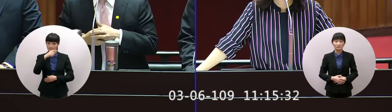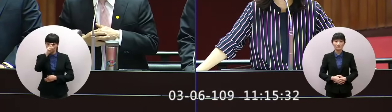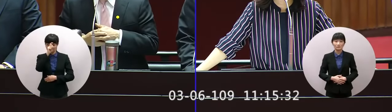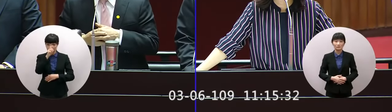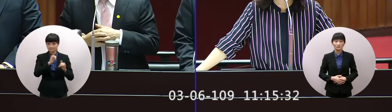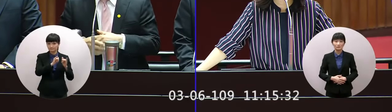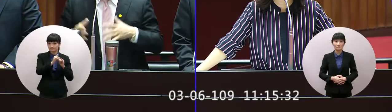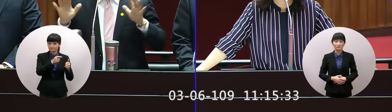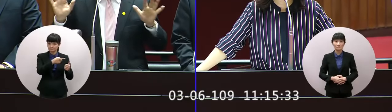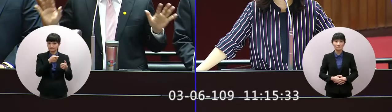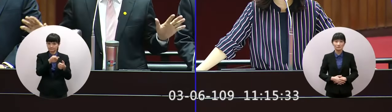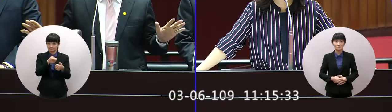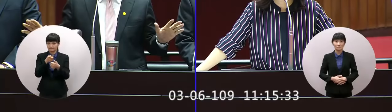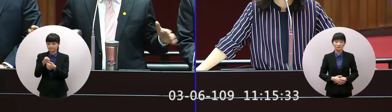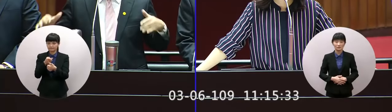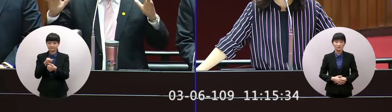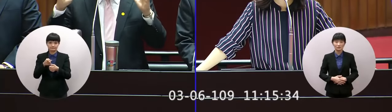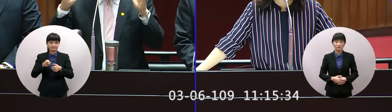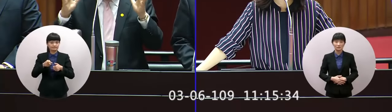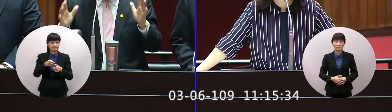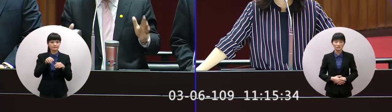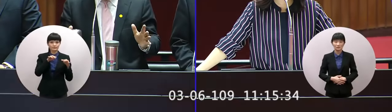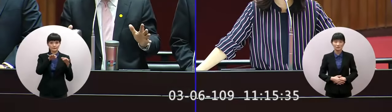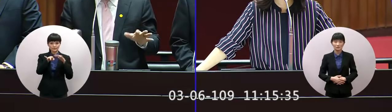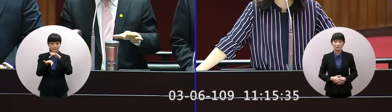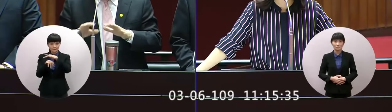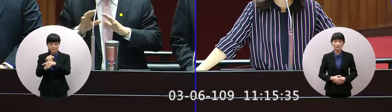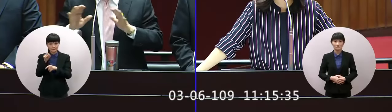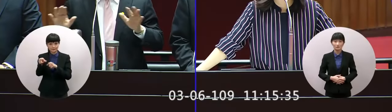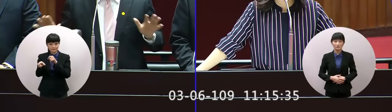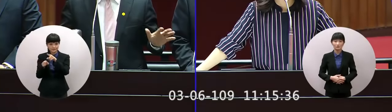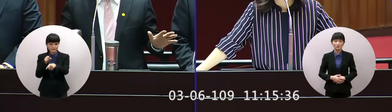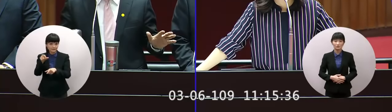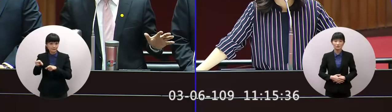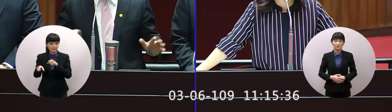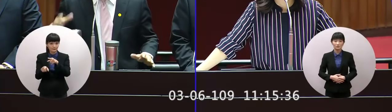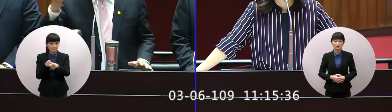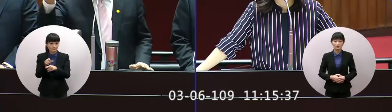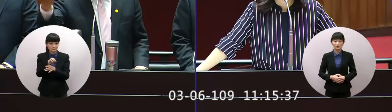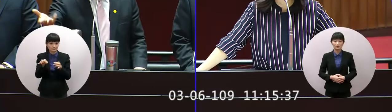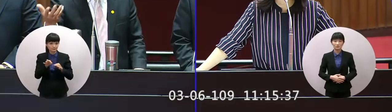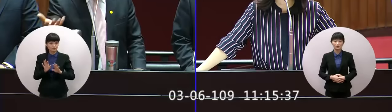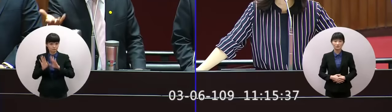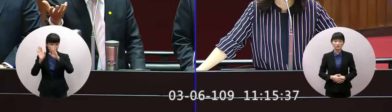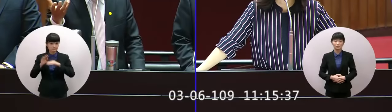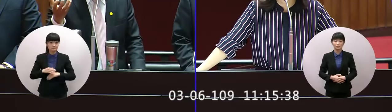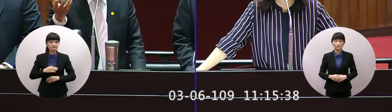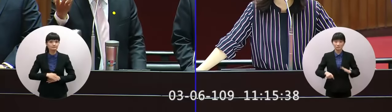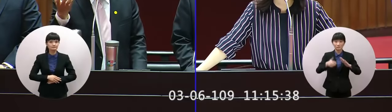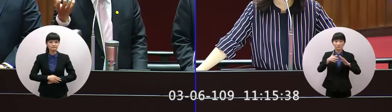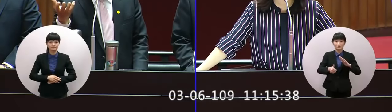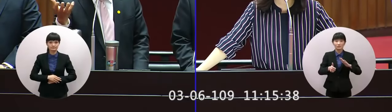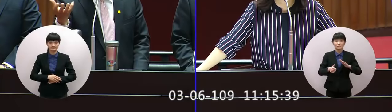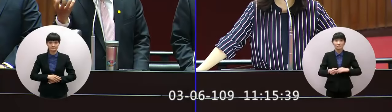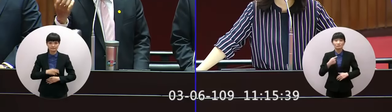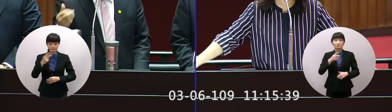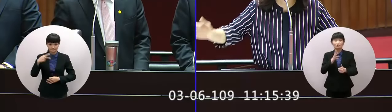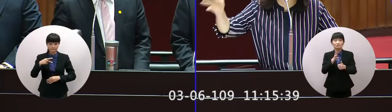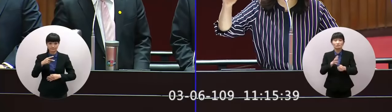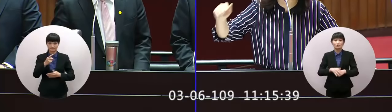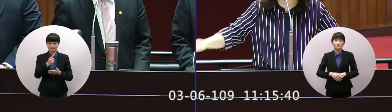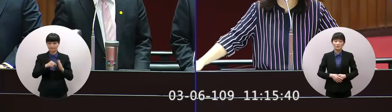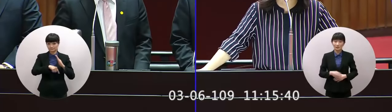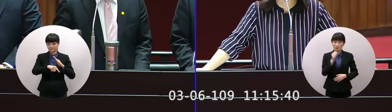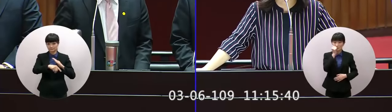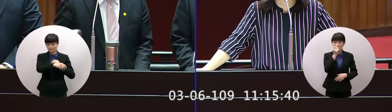式消费，所以各部会。就以这个原则，就业管的业务。 但是院长，所以我之前就讲啊，那次特